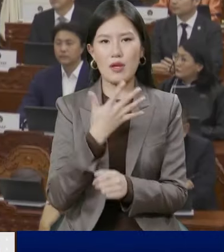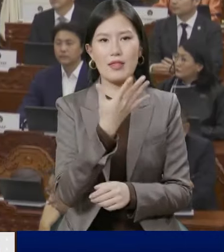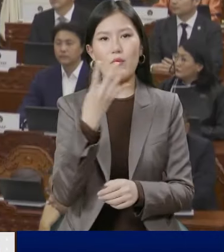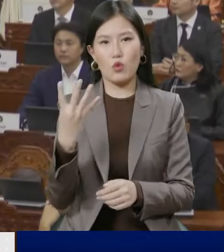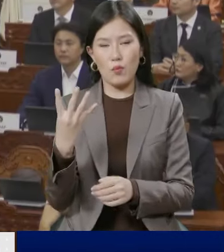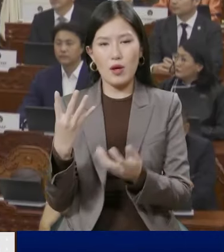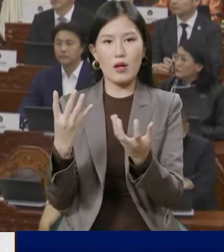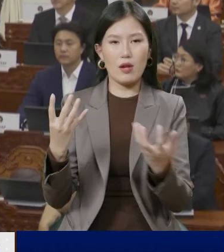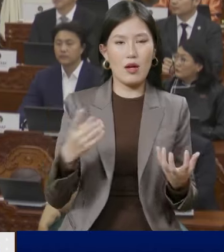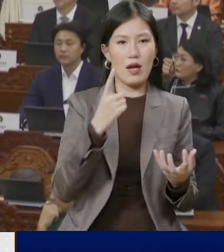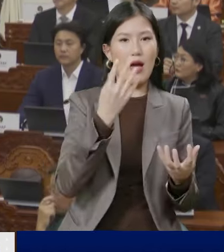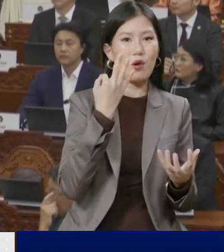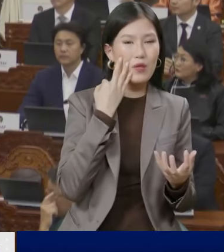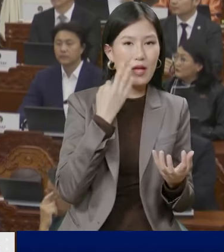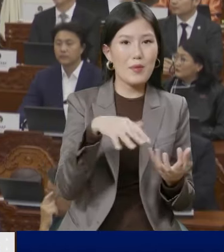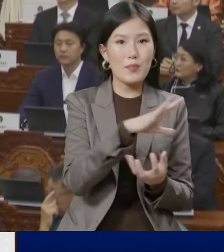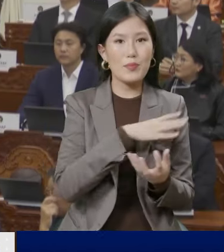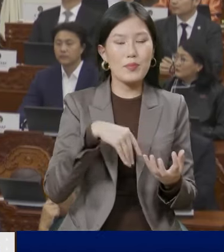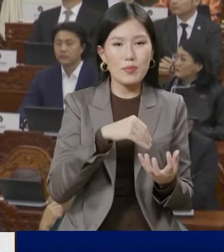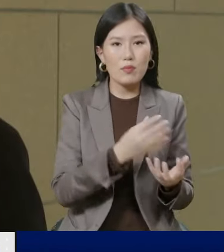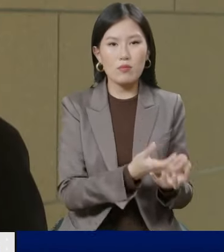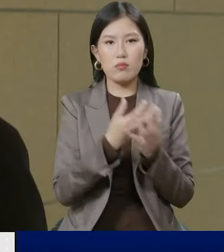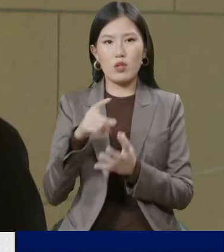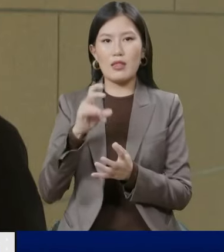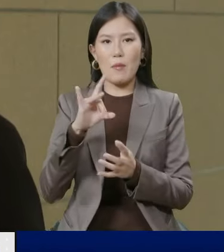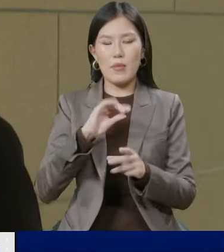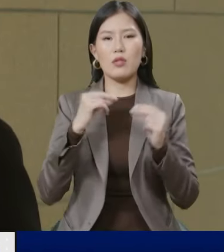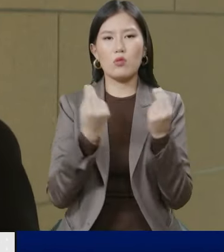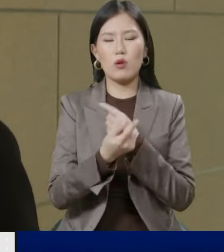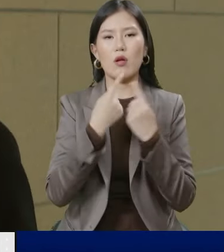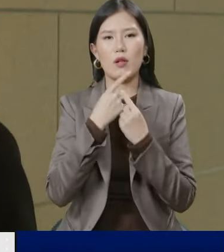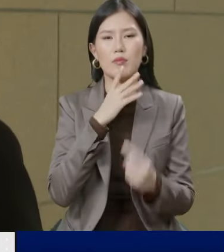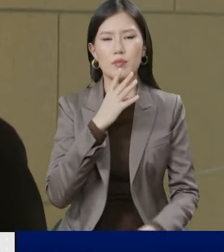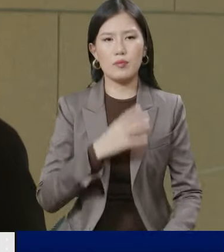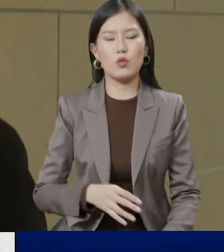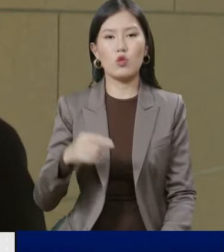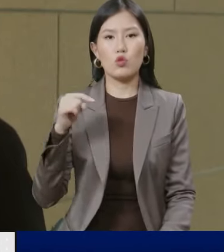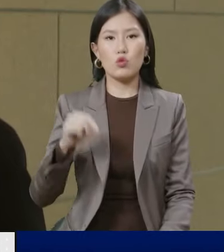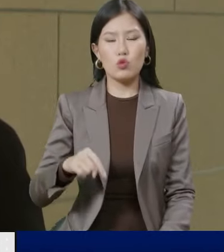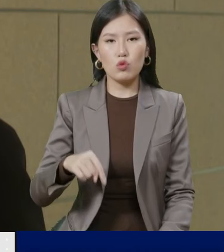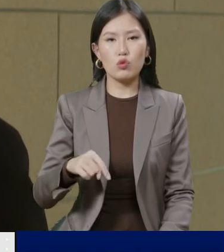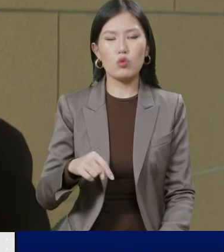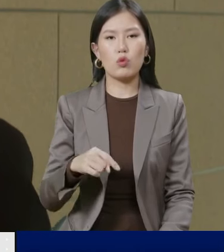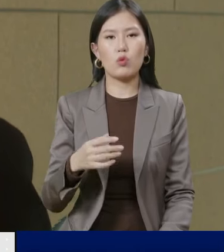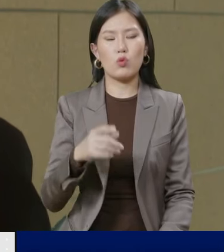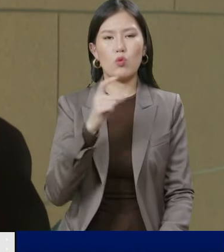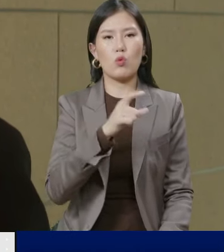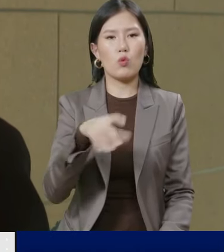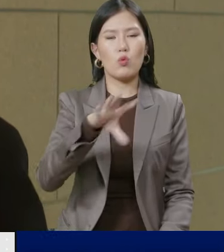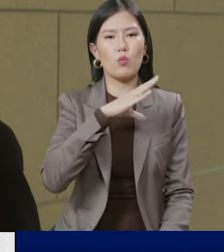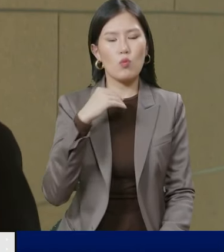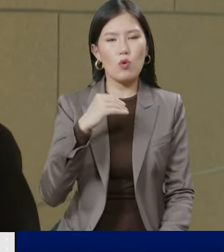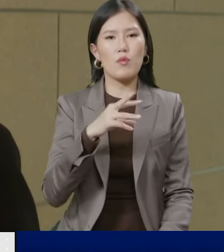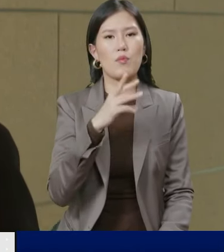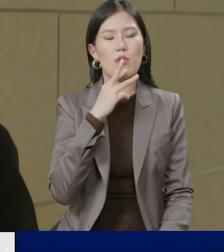хэсгийн дүгнэлтийг энэ намрын чуулганаар хэлэлцэхнэ. Өнөөдөр бид нар зөвхөн одоо хин нэгэн мэддэг одоо мэдээлэл гаргасны үндсэн